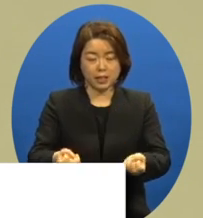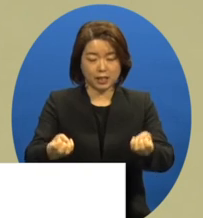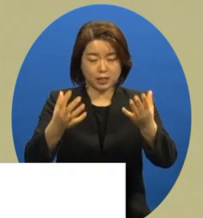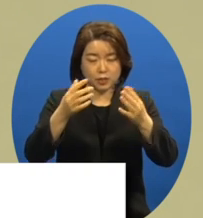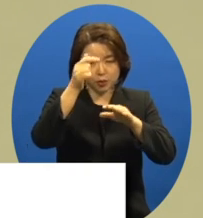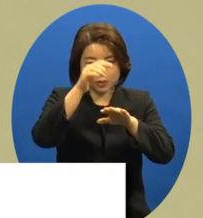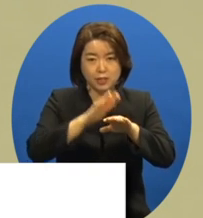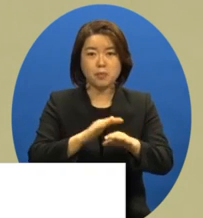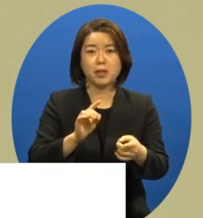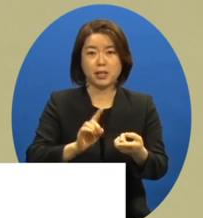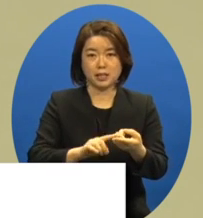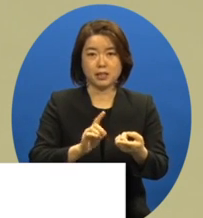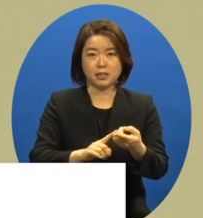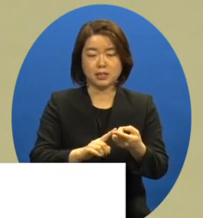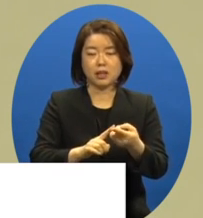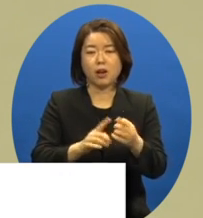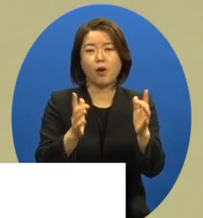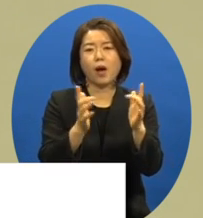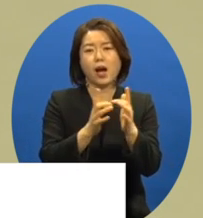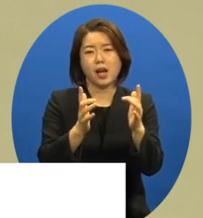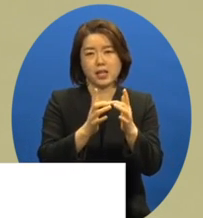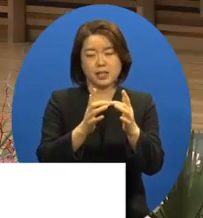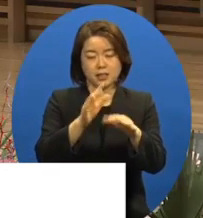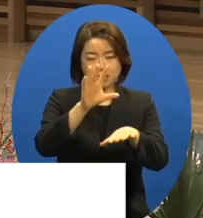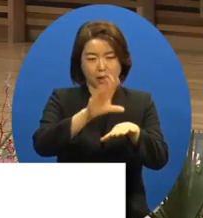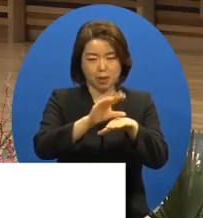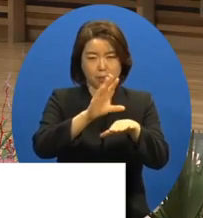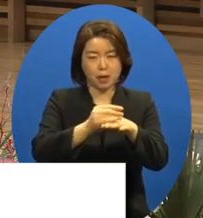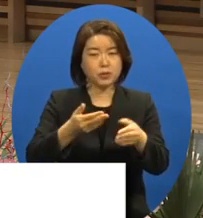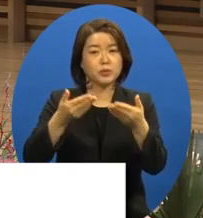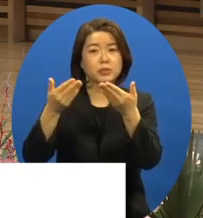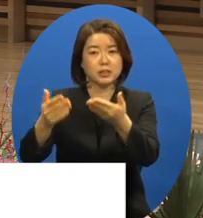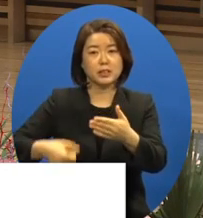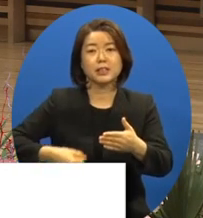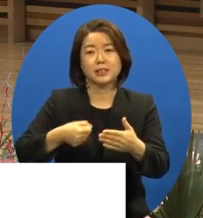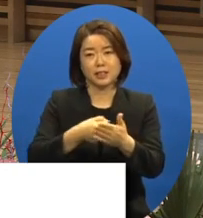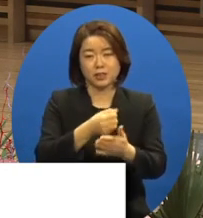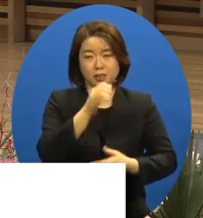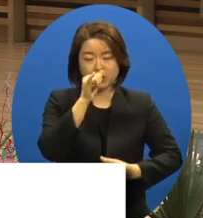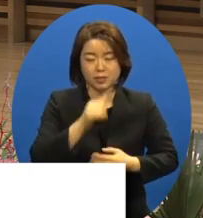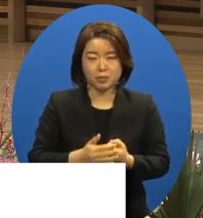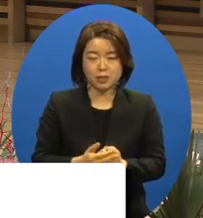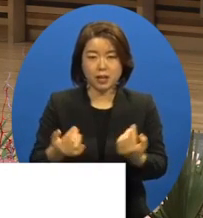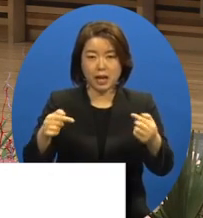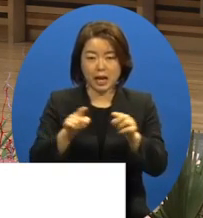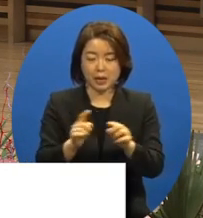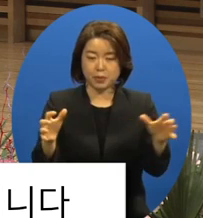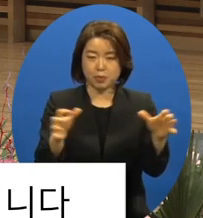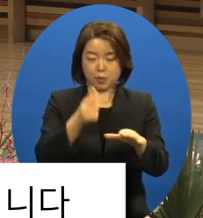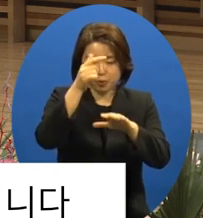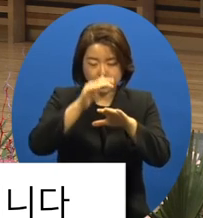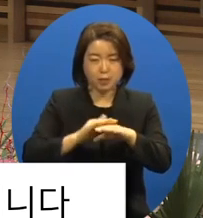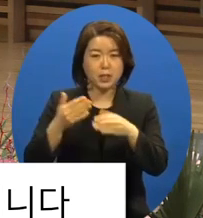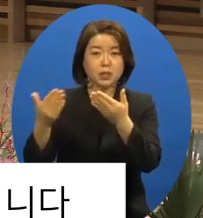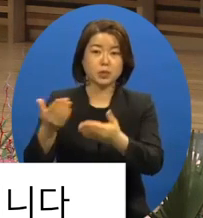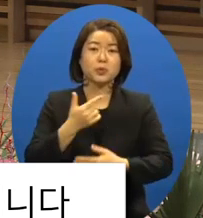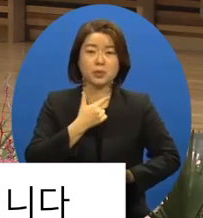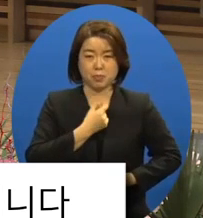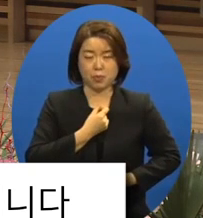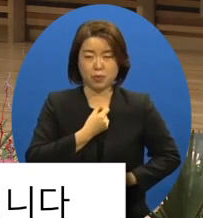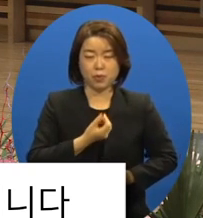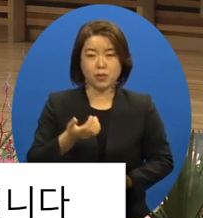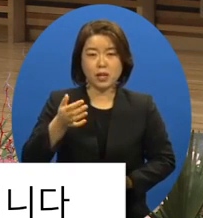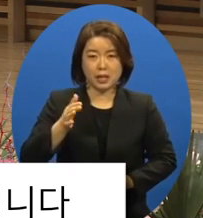생방송, 온라인 생방송으로 드리게 됐습니다. 함께 모여서 예배하고 싶지만 아직